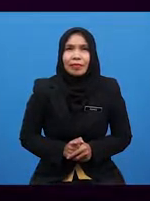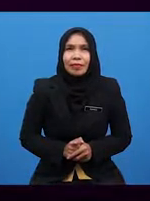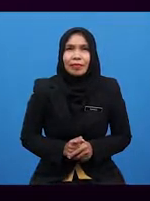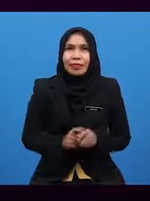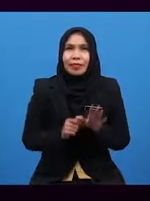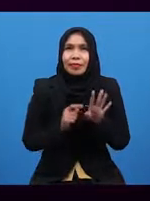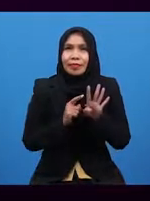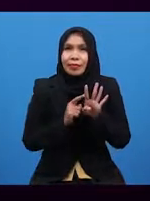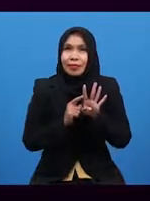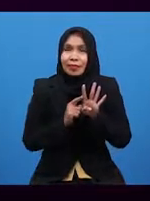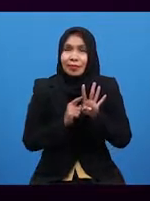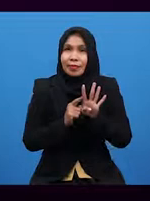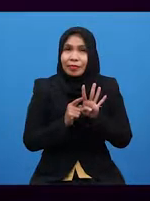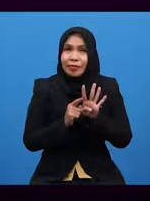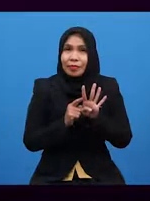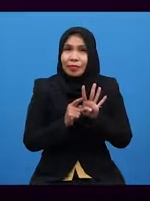Henry Moore